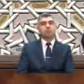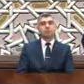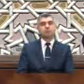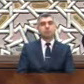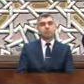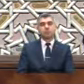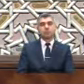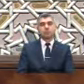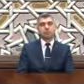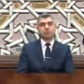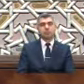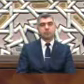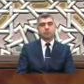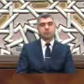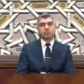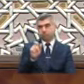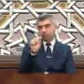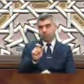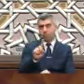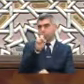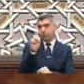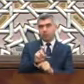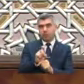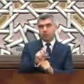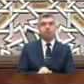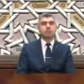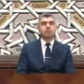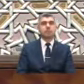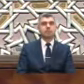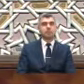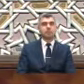للعدالة والتنمية، فليتفضل أحد واضعي سؤال.